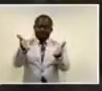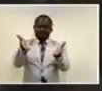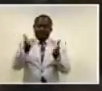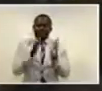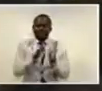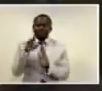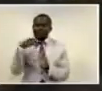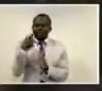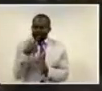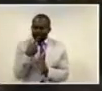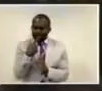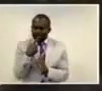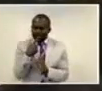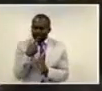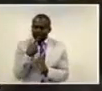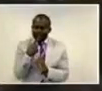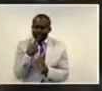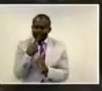gitunganywa n'andi